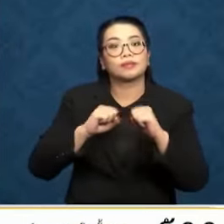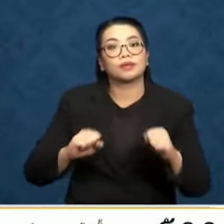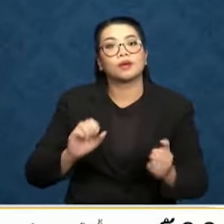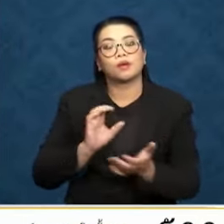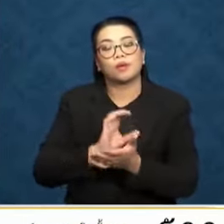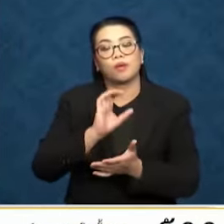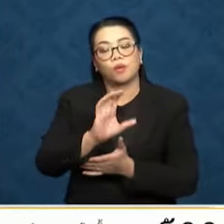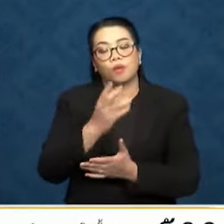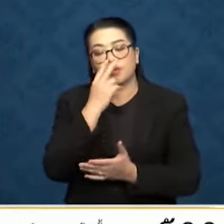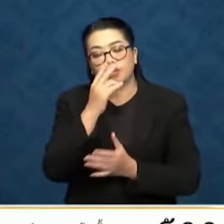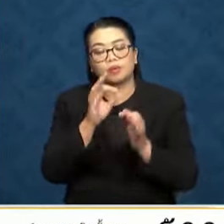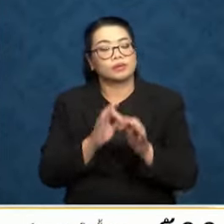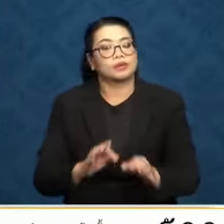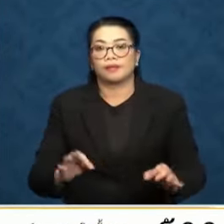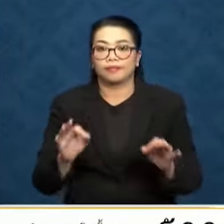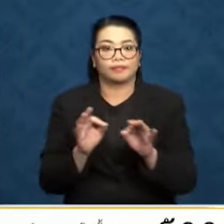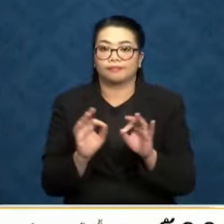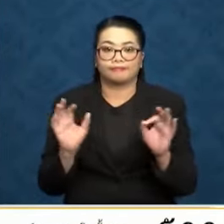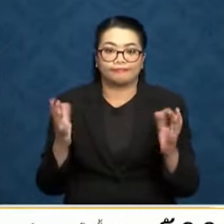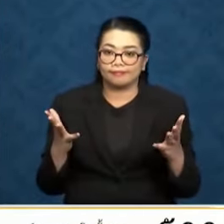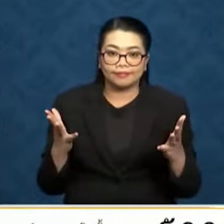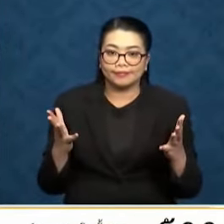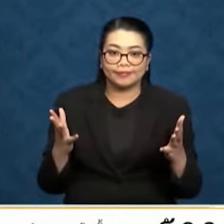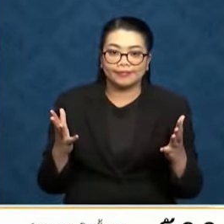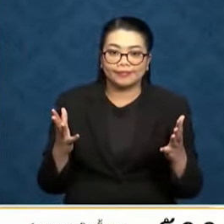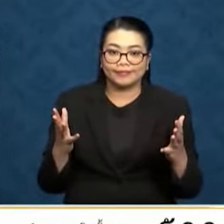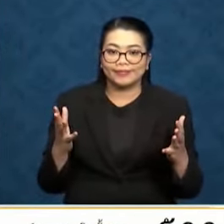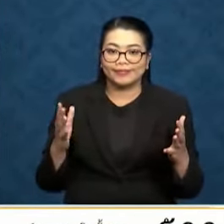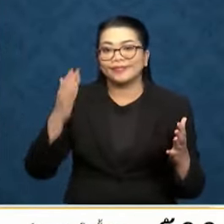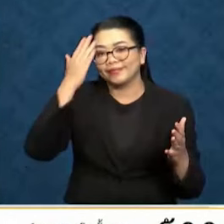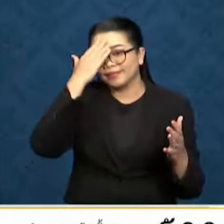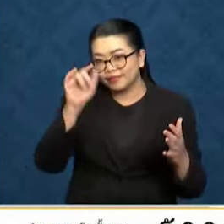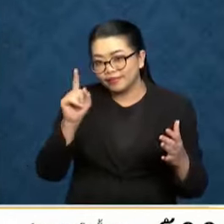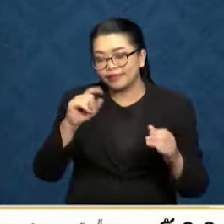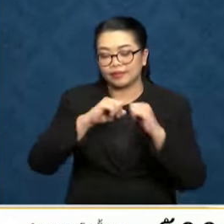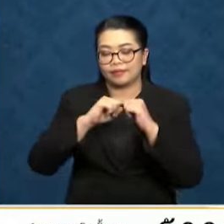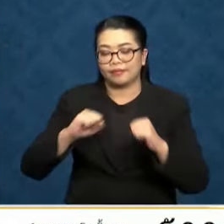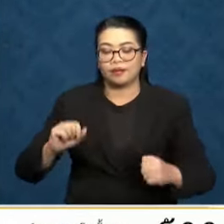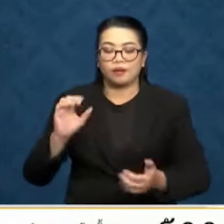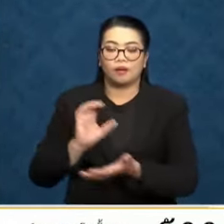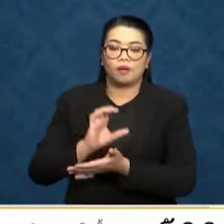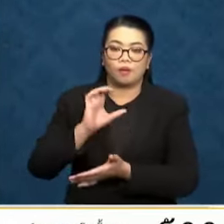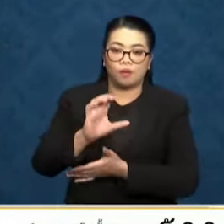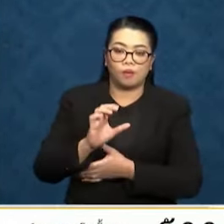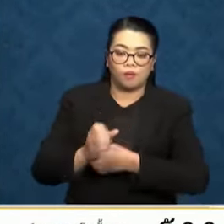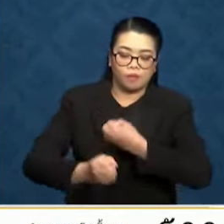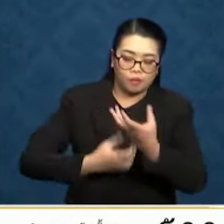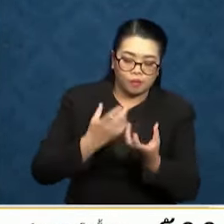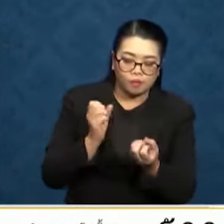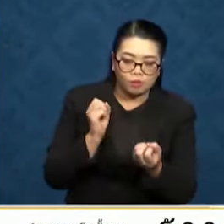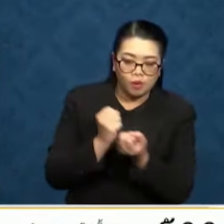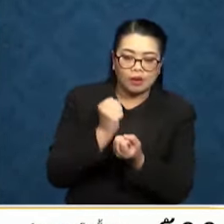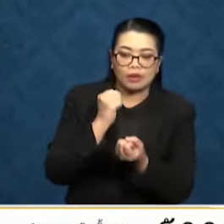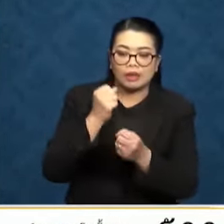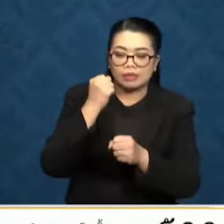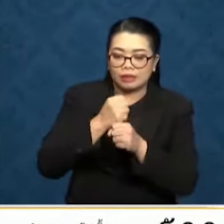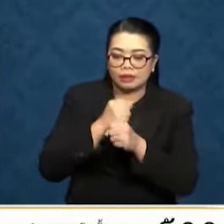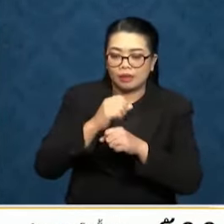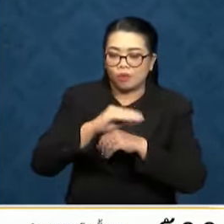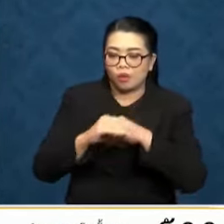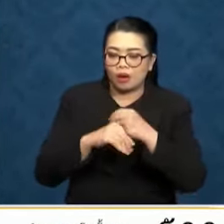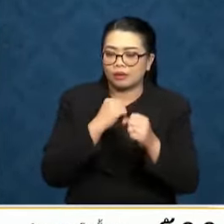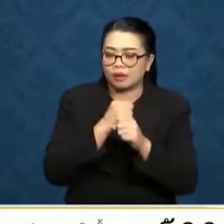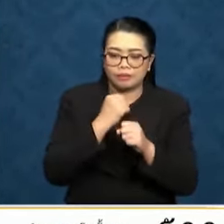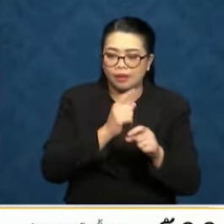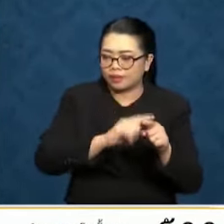ไม่ได้ให้ความสำคัญกับตรงนี้นะคะเพื่อให้สำนักงบประมาณค่ะสามารถสะท้อนผลลัพธ์การปฏิบัติงานให้กับแต่ละ